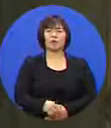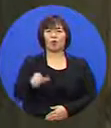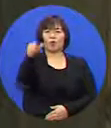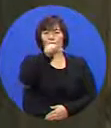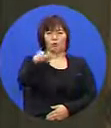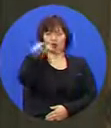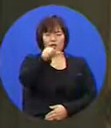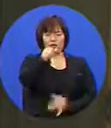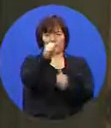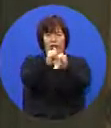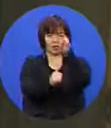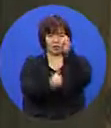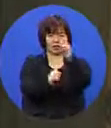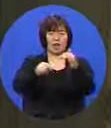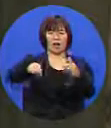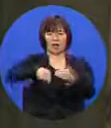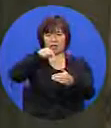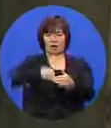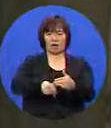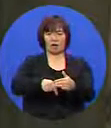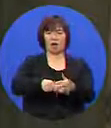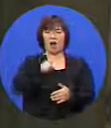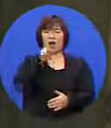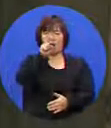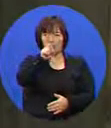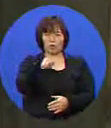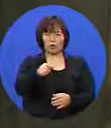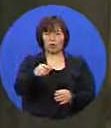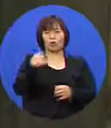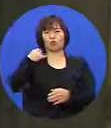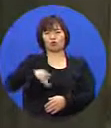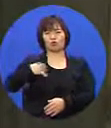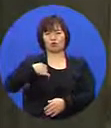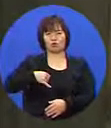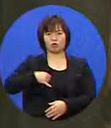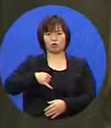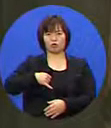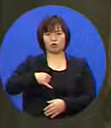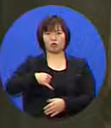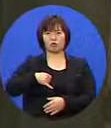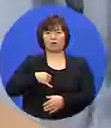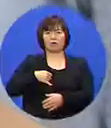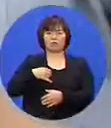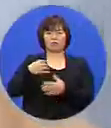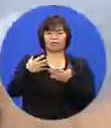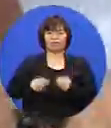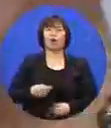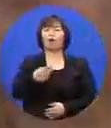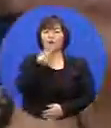5천 년 역사 속에서도 한 번도 중국을 침략한 적이 없다.